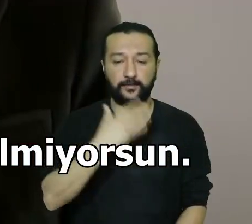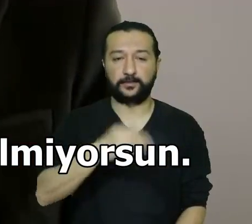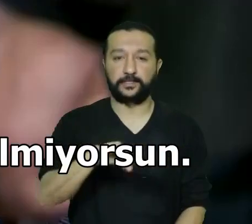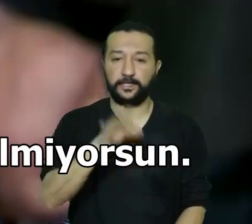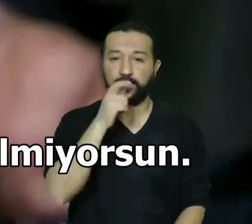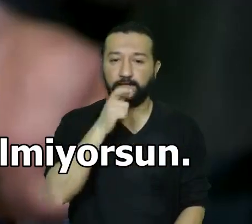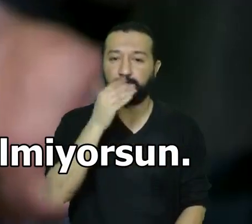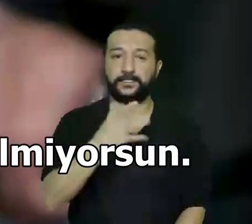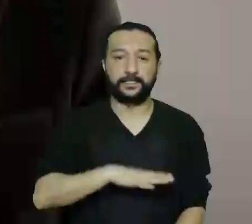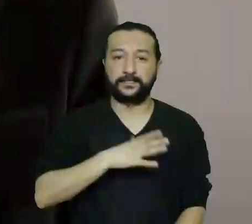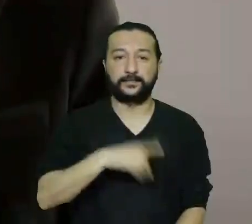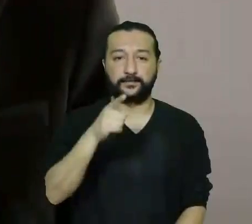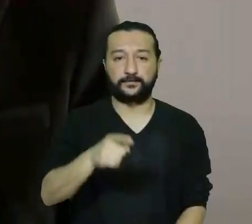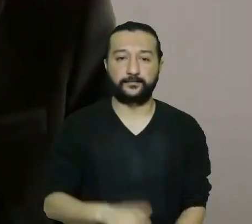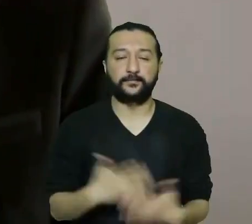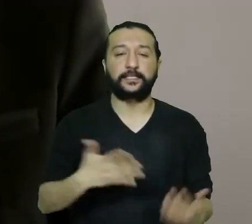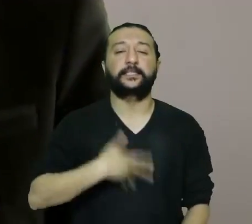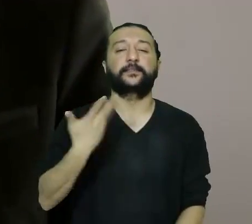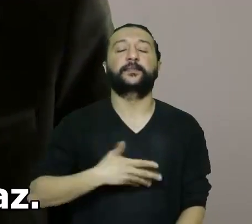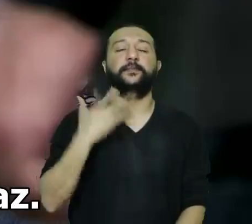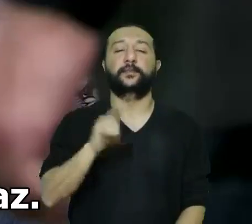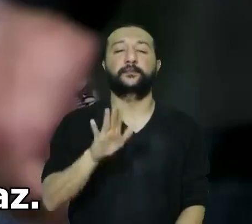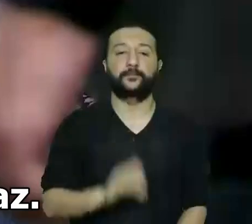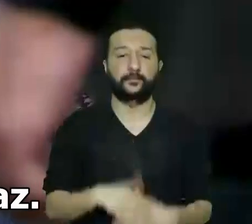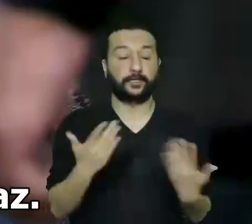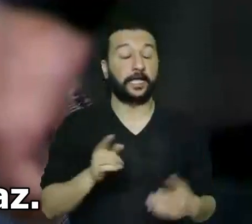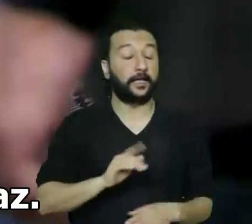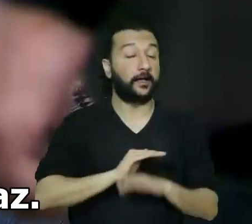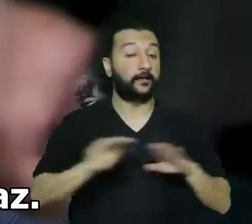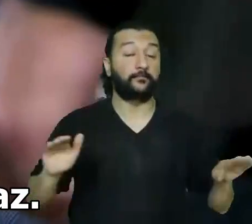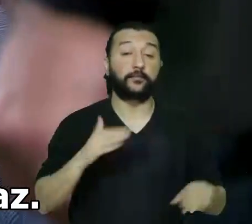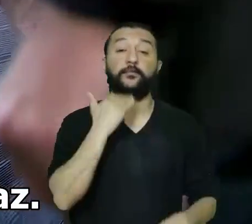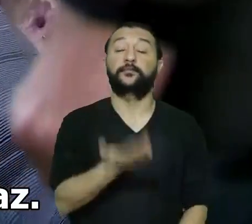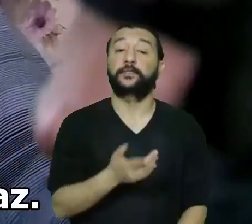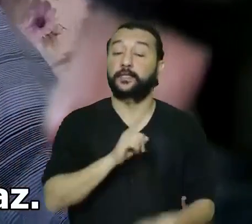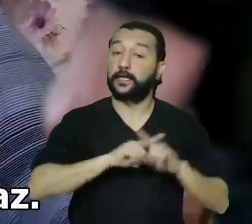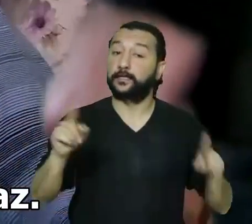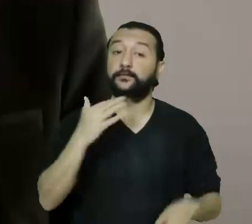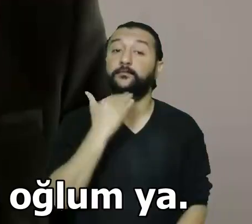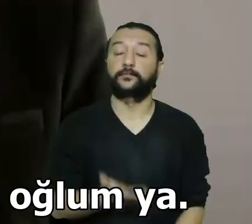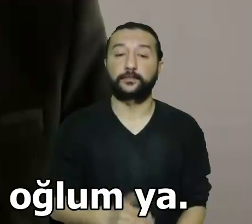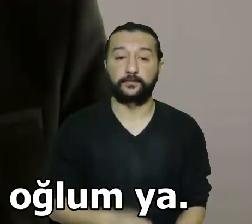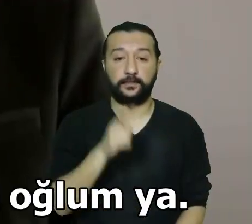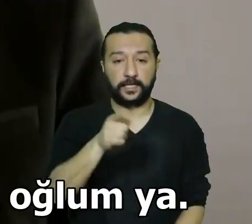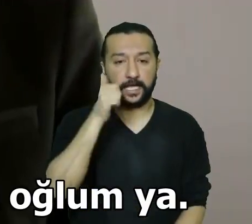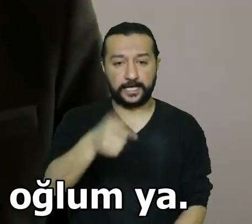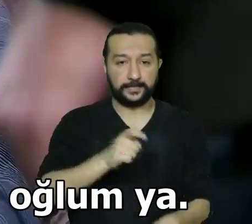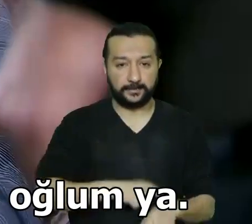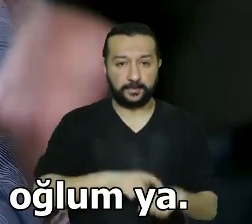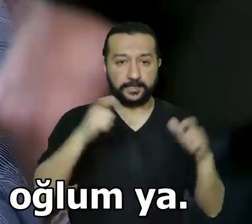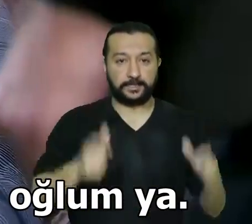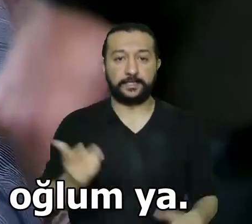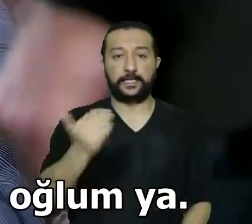Çay, kahve ne istersin? İstemez Şükrü, istemez. Hayatta olmaz. Vallahi billahi hayatta olmaz. Her zaman